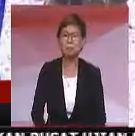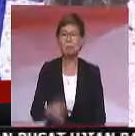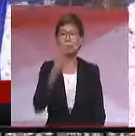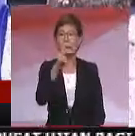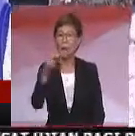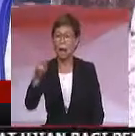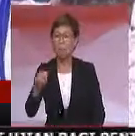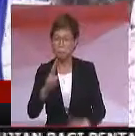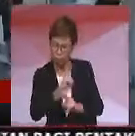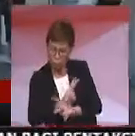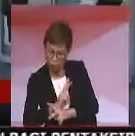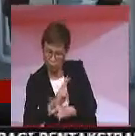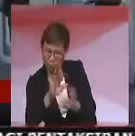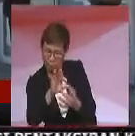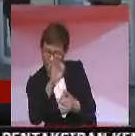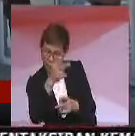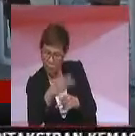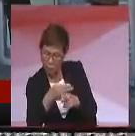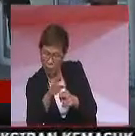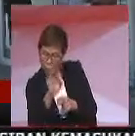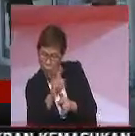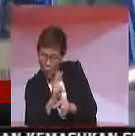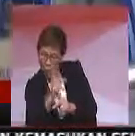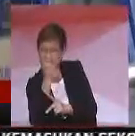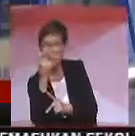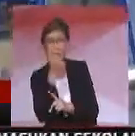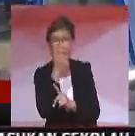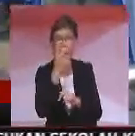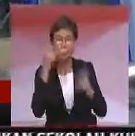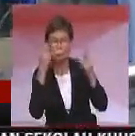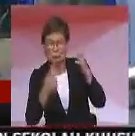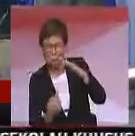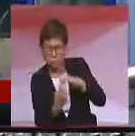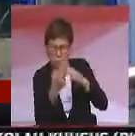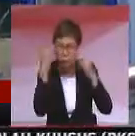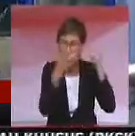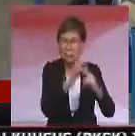Kementerian Kesihatan berhati-hati dalam pemilihan nama kluster bagi mengelakkan sebarang keresahan